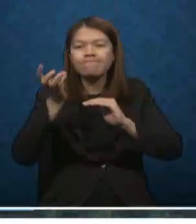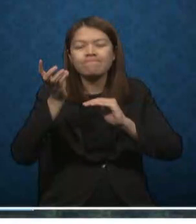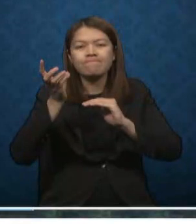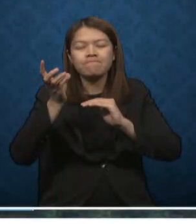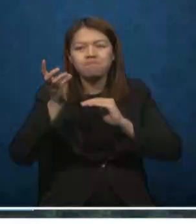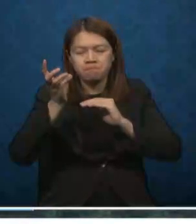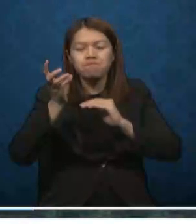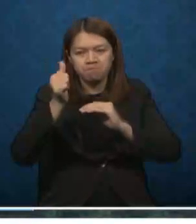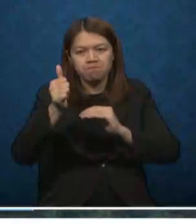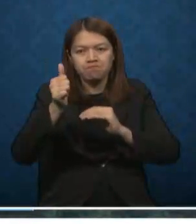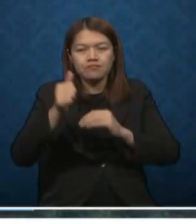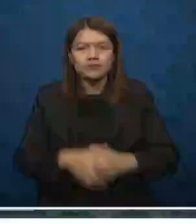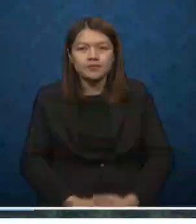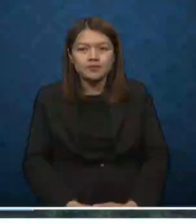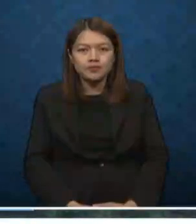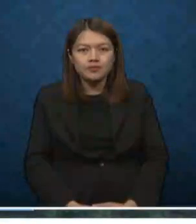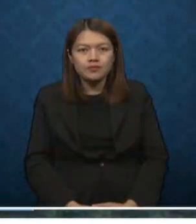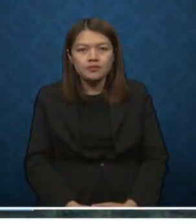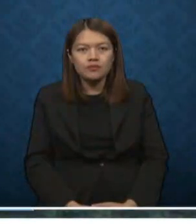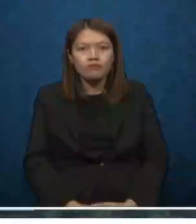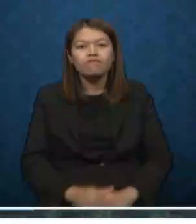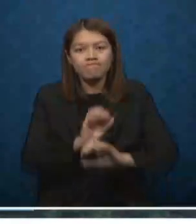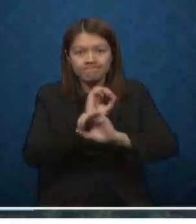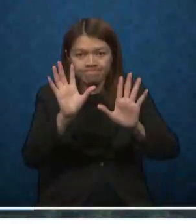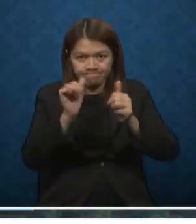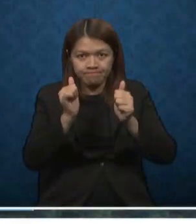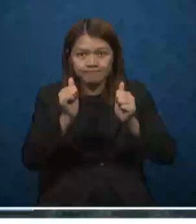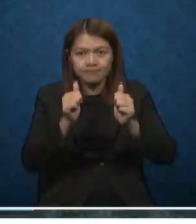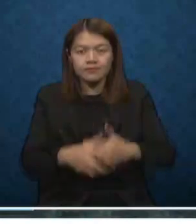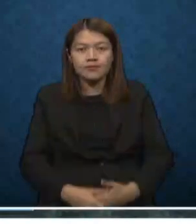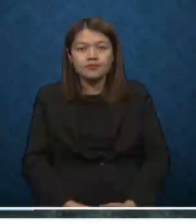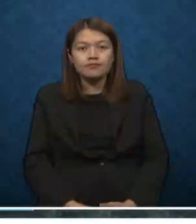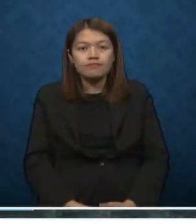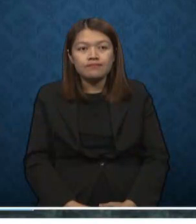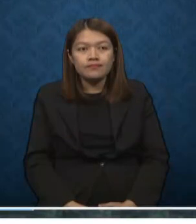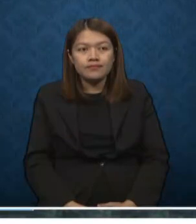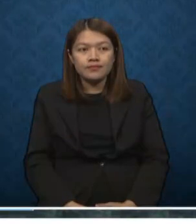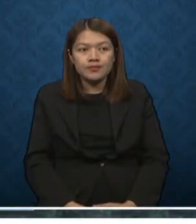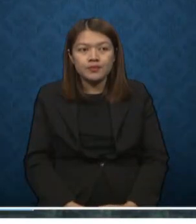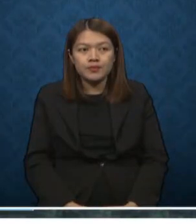าได้ผลอันนี้สามารถชี้วัดได้อย่างชัดเจนต่อไปครับ